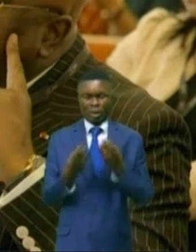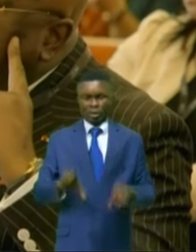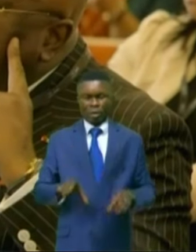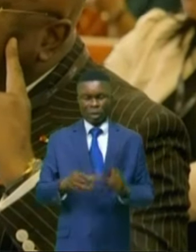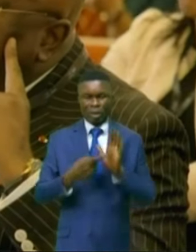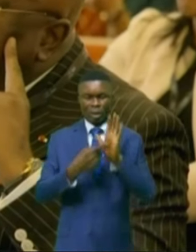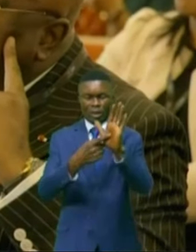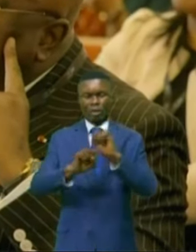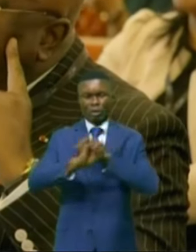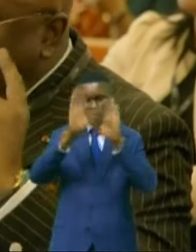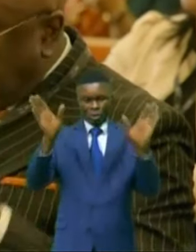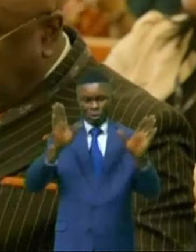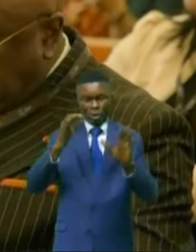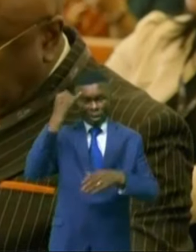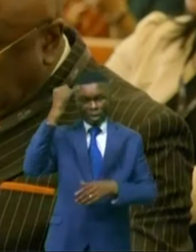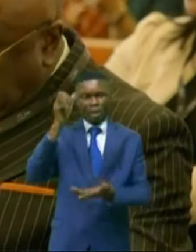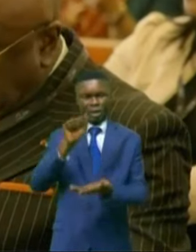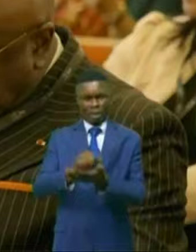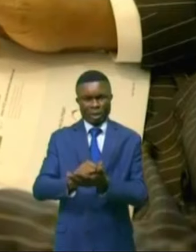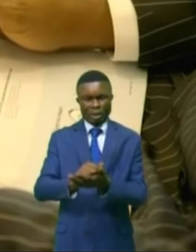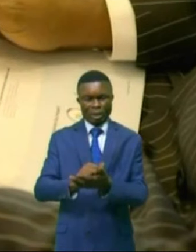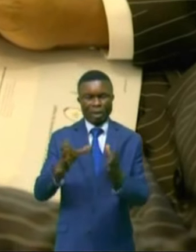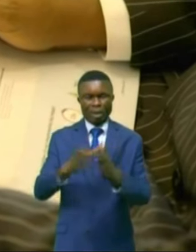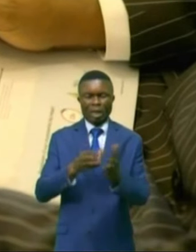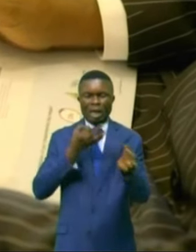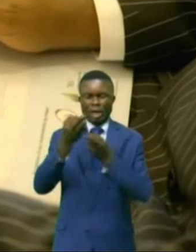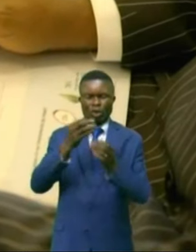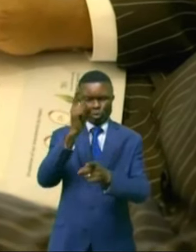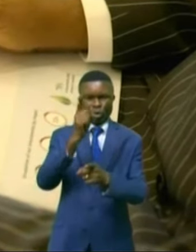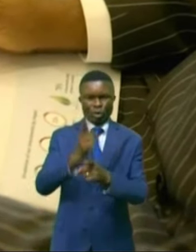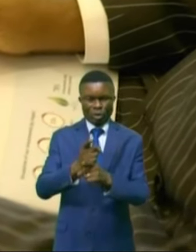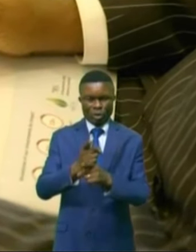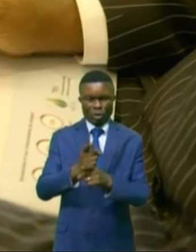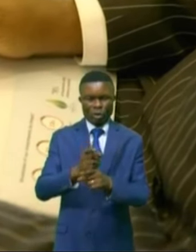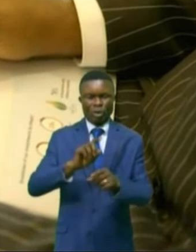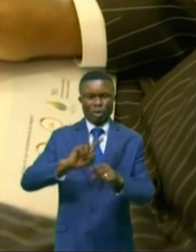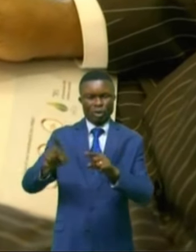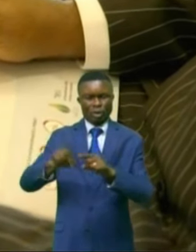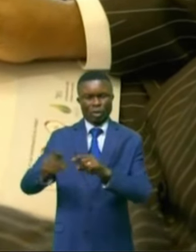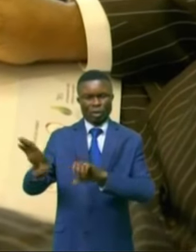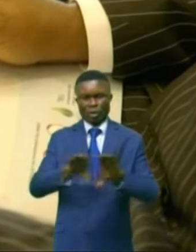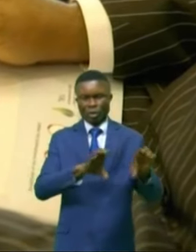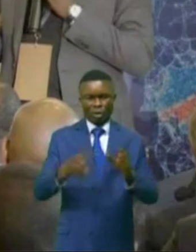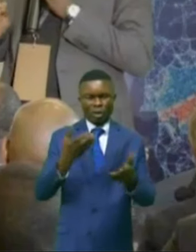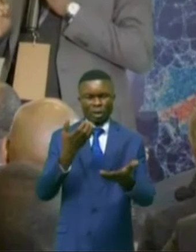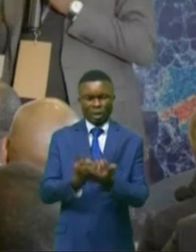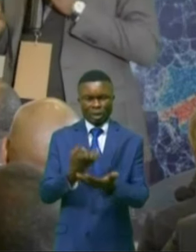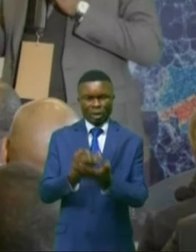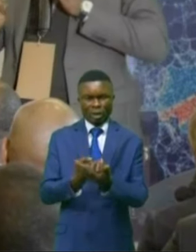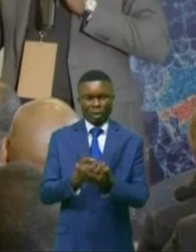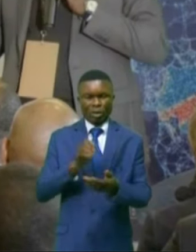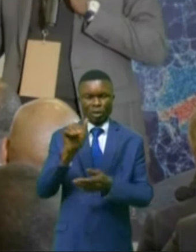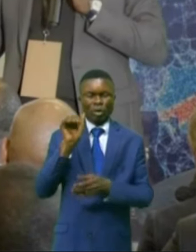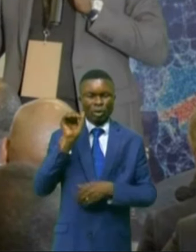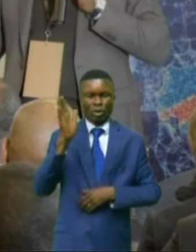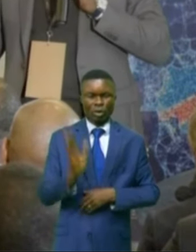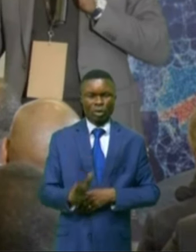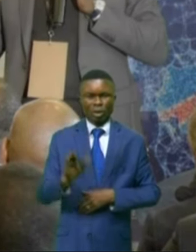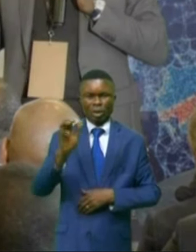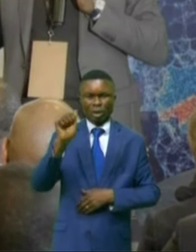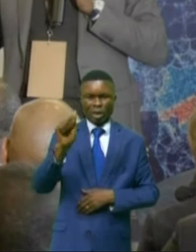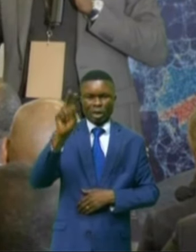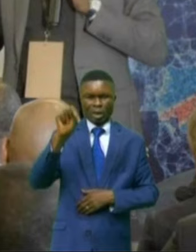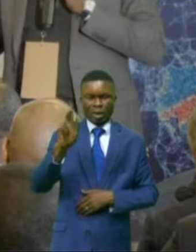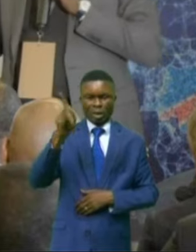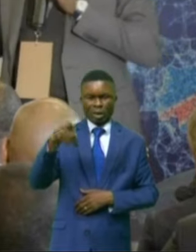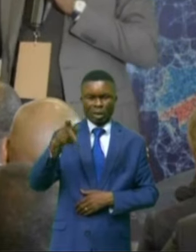affiché clairement ses intentions avec un argument de taille, la diversification au cours de son économie. Le directeur général de l'ANAPI, M.